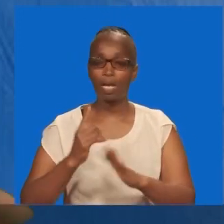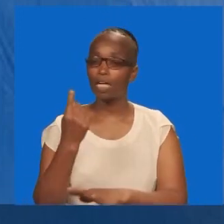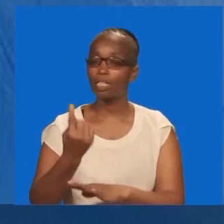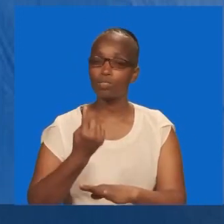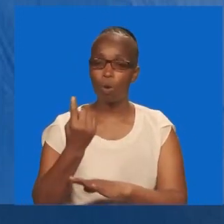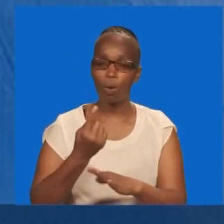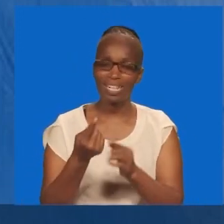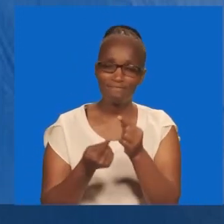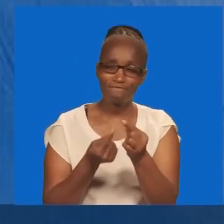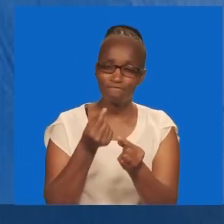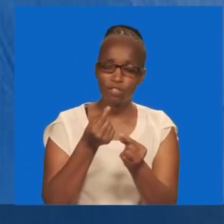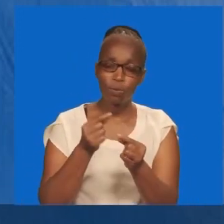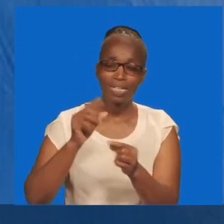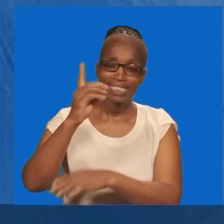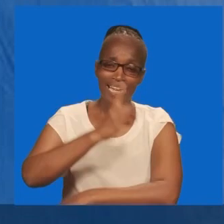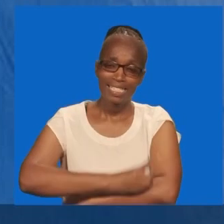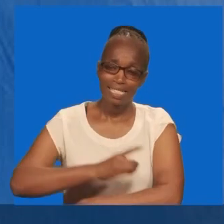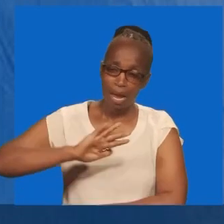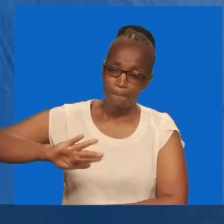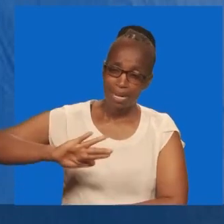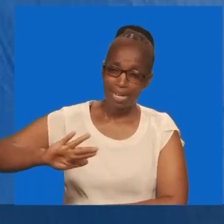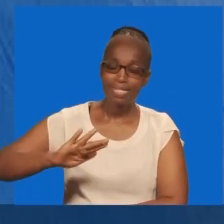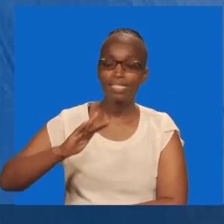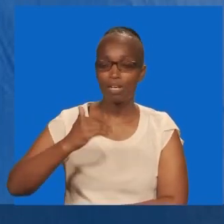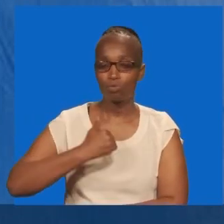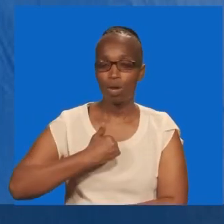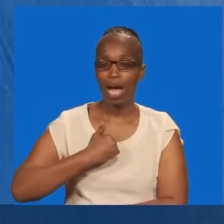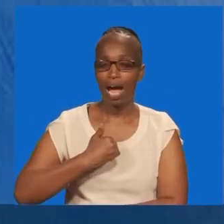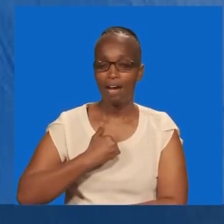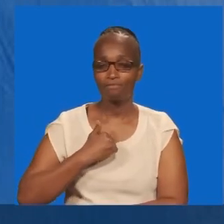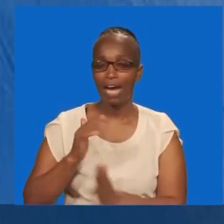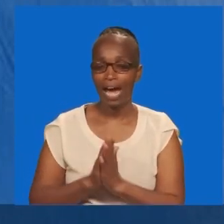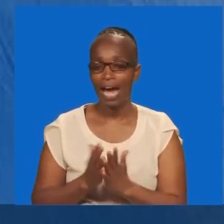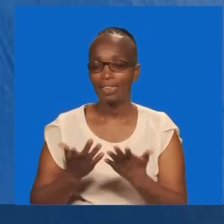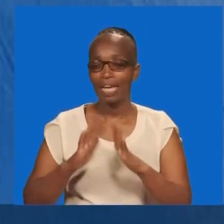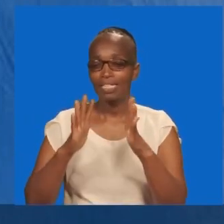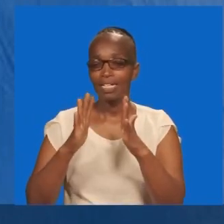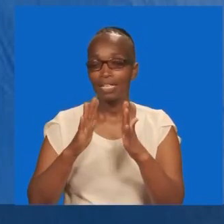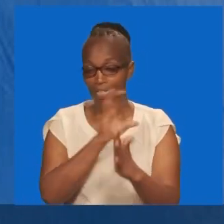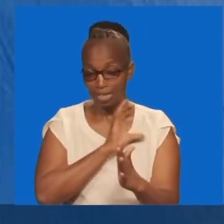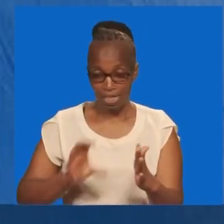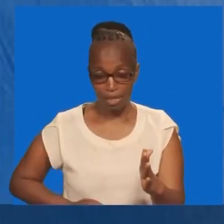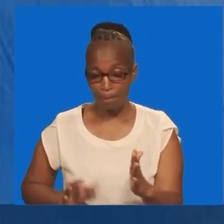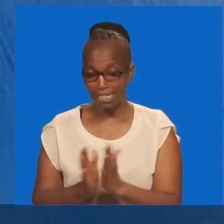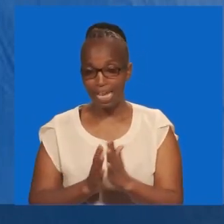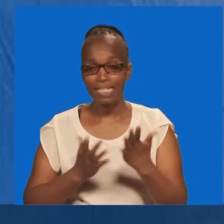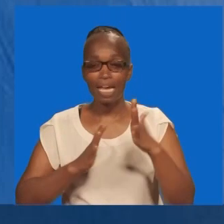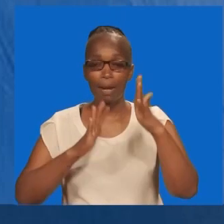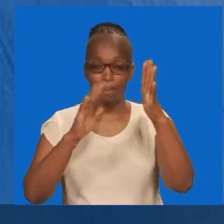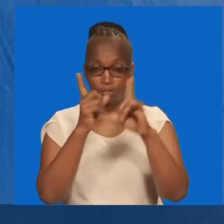Ni siku chache tu ambazo zimebakia ndiposa tuweze kuwa na sherehe ya Christmas, lakini jua ya